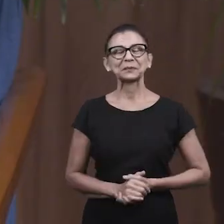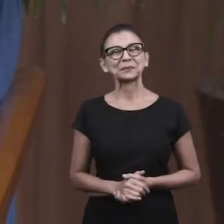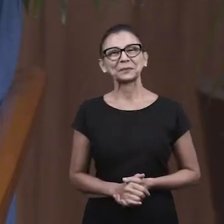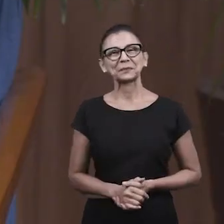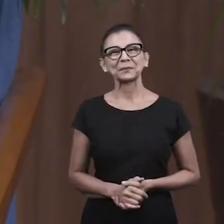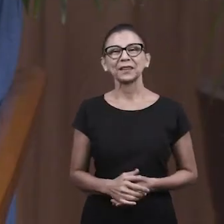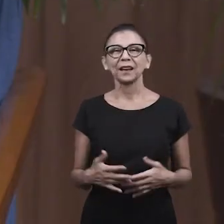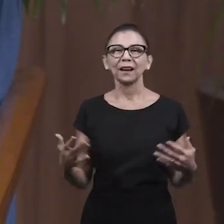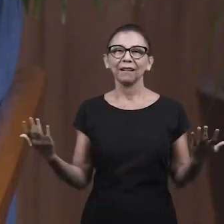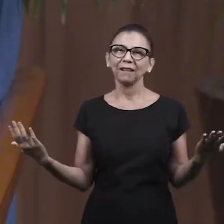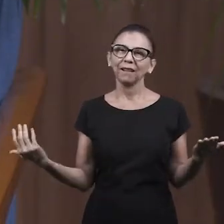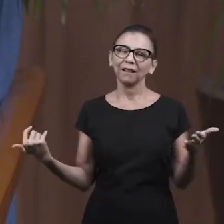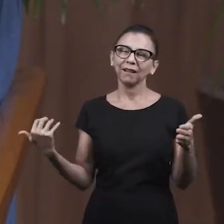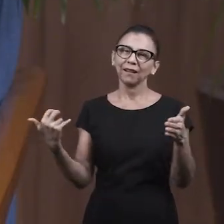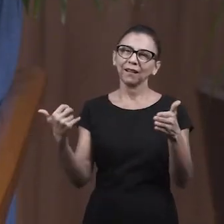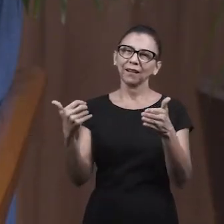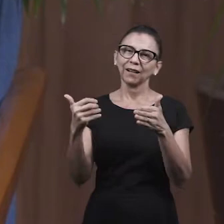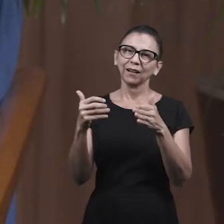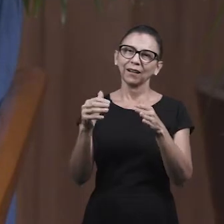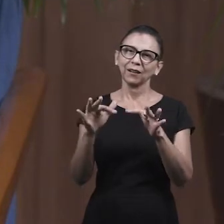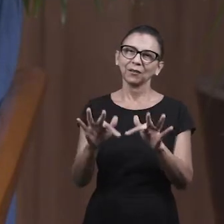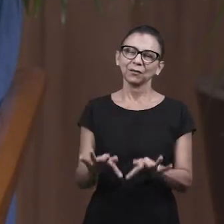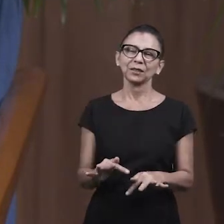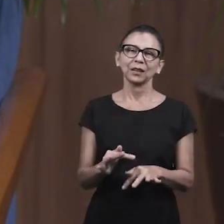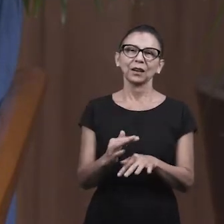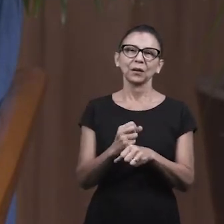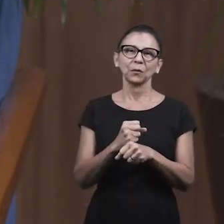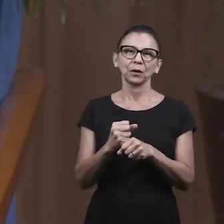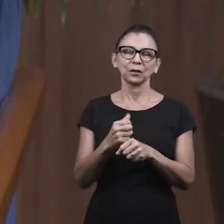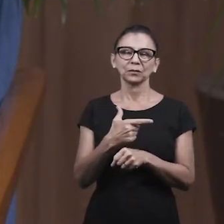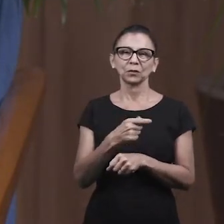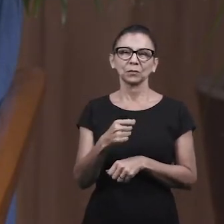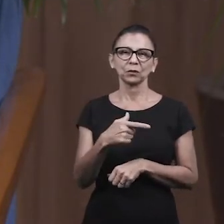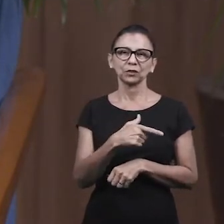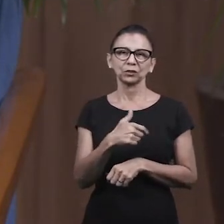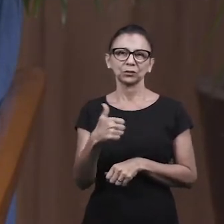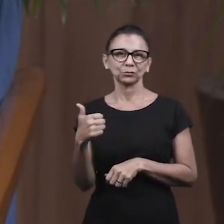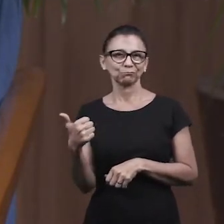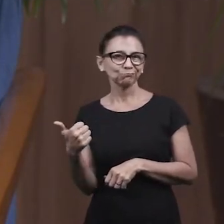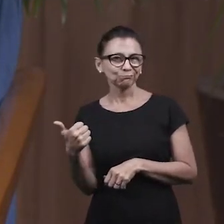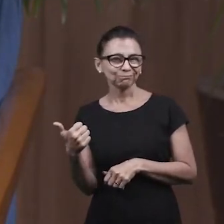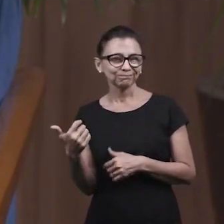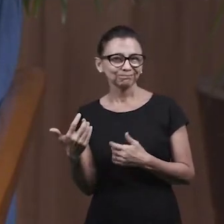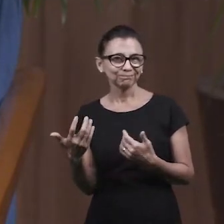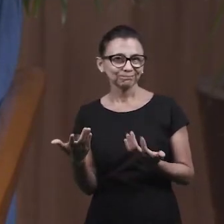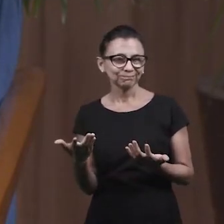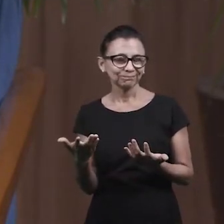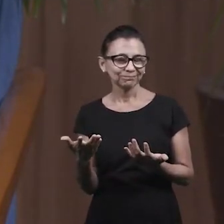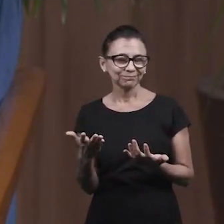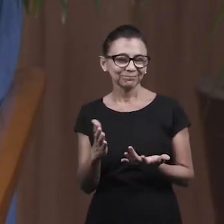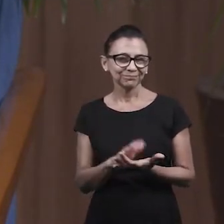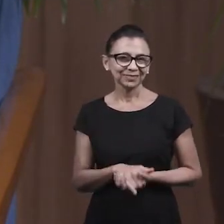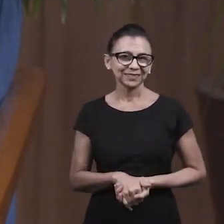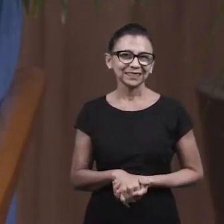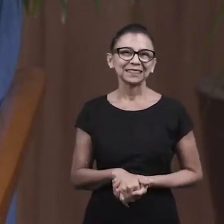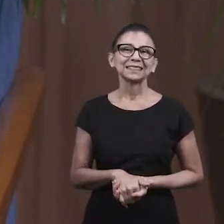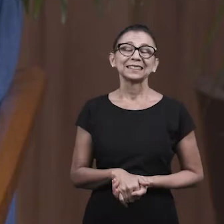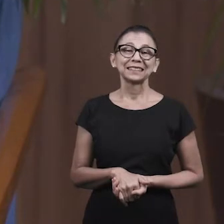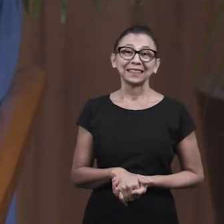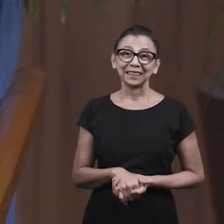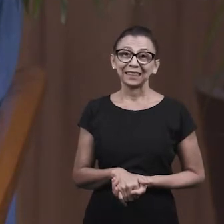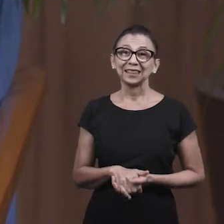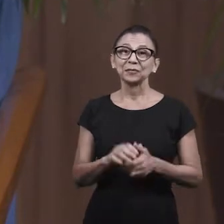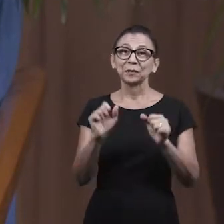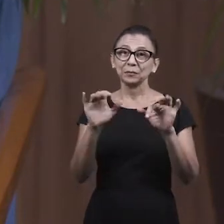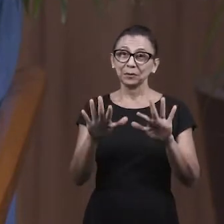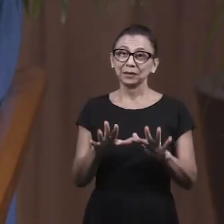spécialement pour vous et pour toute votre famille. Nous arrivons à la fin d'une autre année. Le simple fait de faire ce